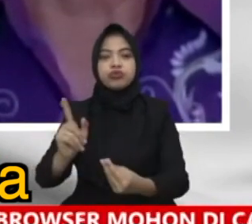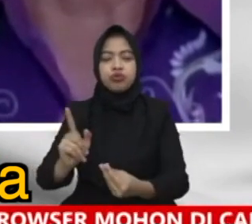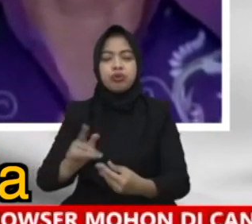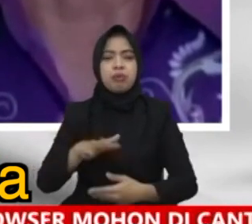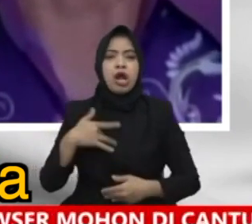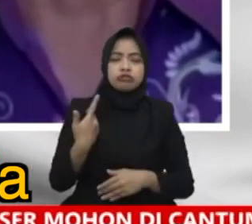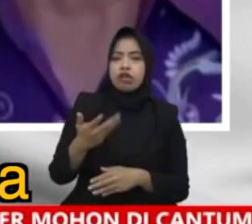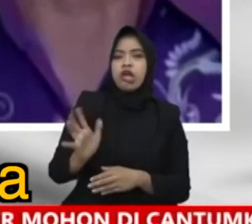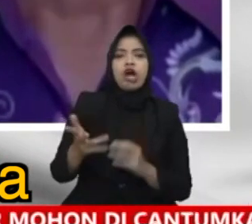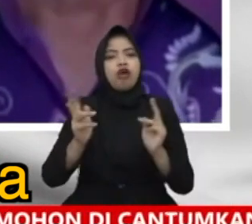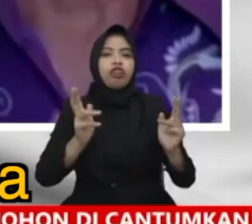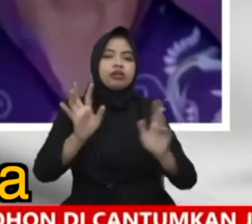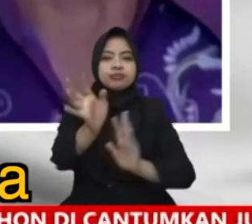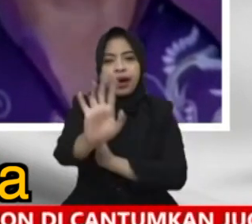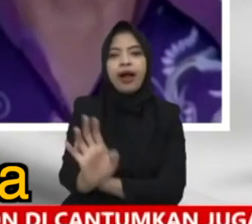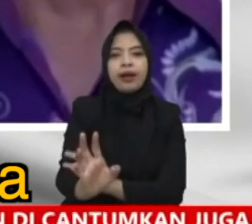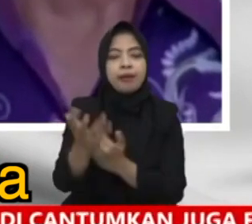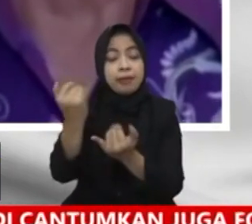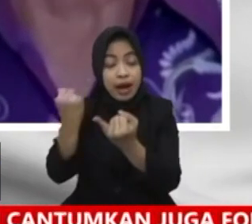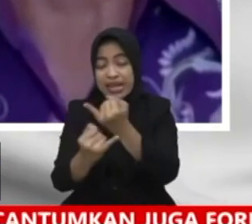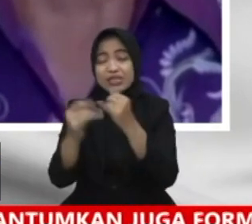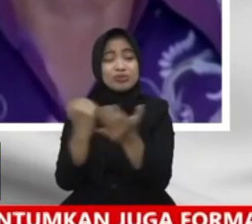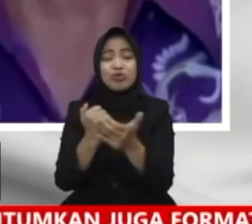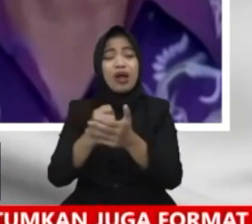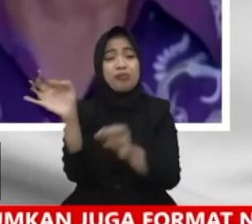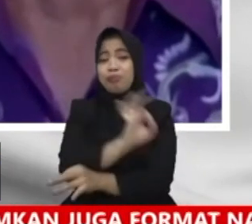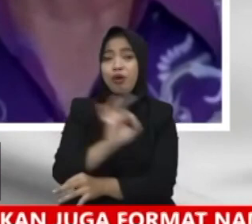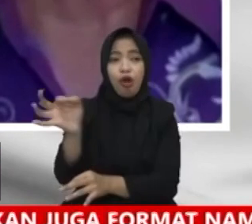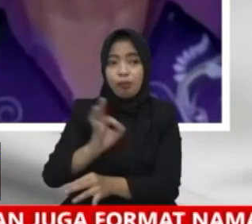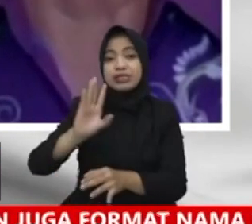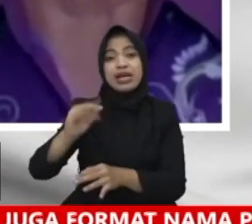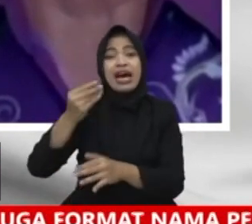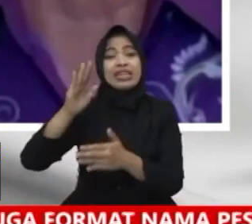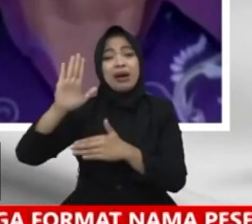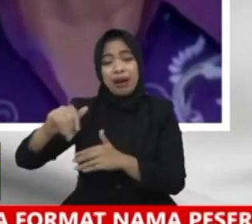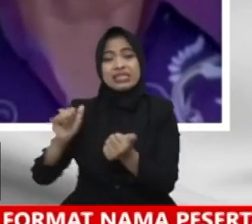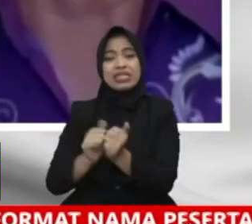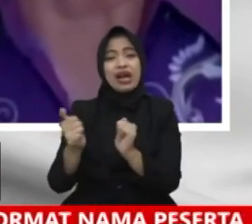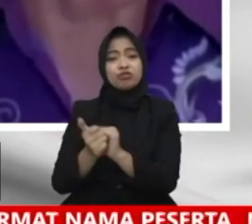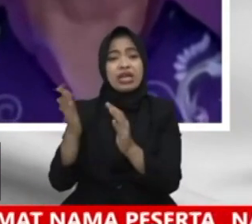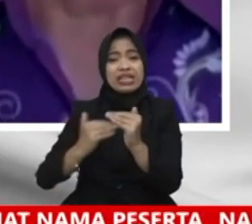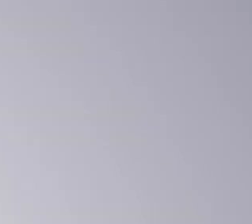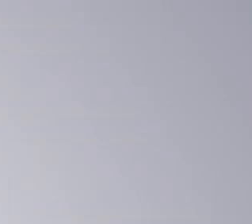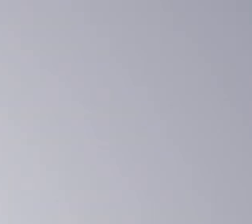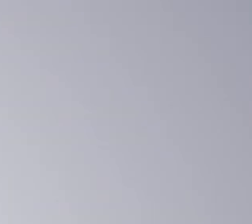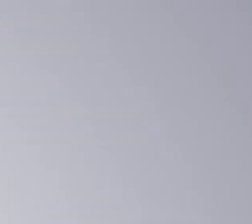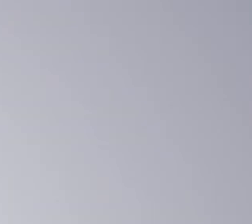sudah sudah berakhir padahal belum ya. Data DKI Jakarta masih tinggi, begitu juga Indonesia masih tinggi.